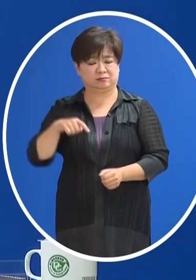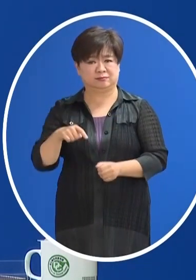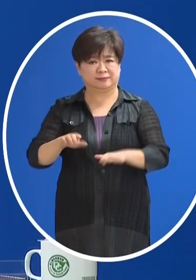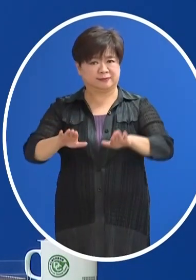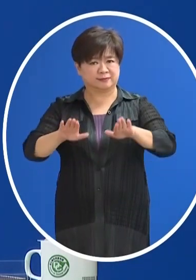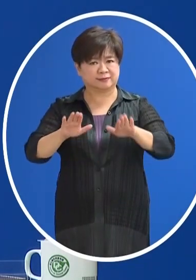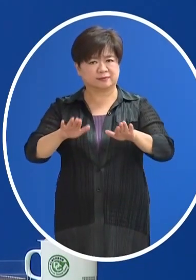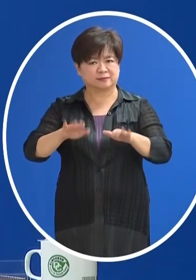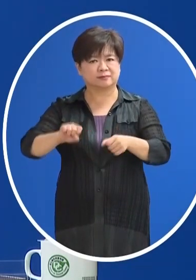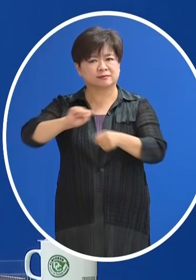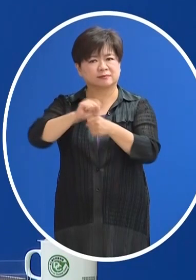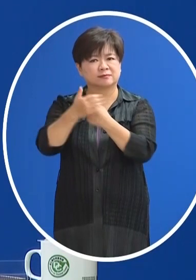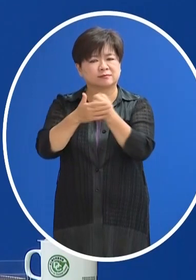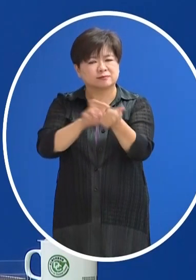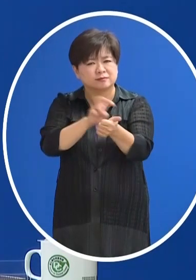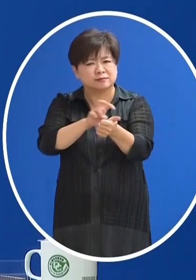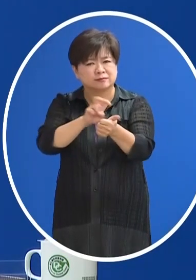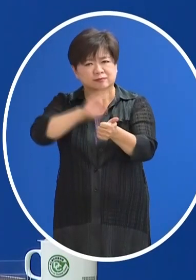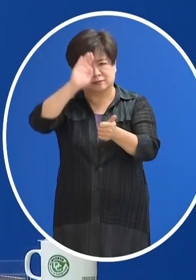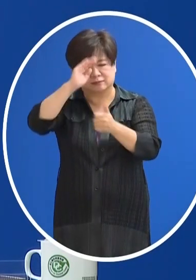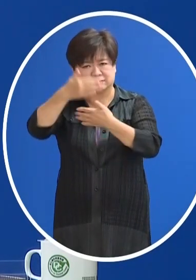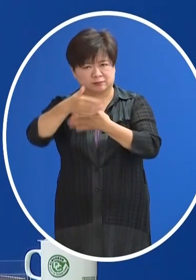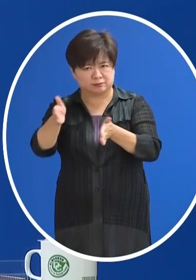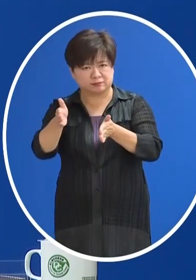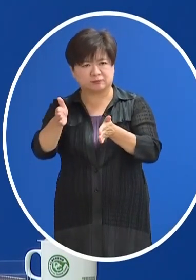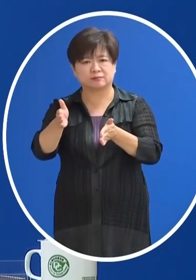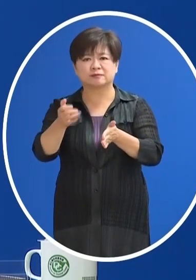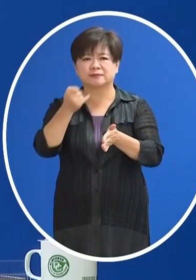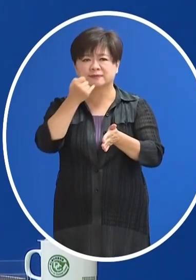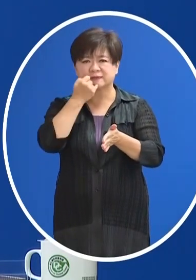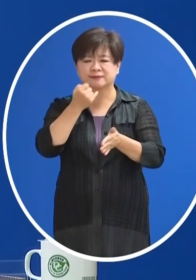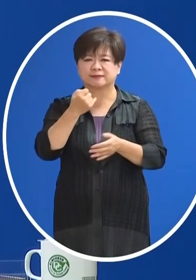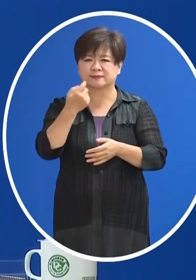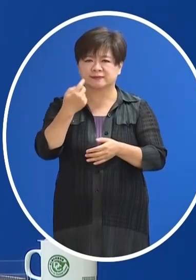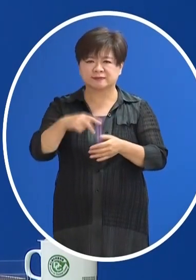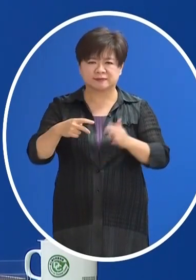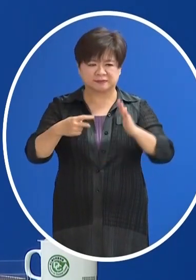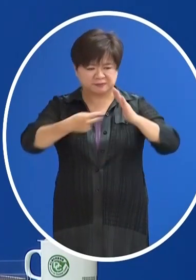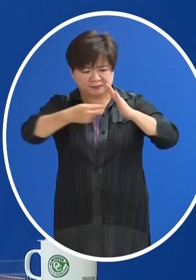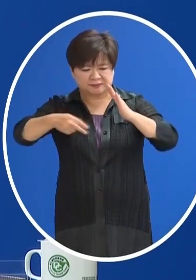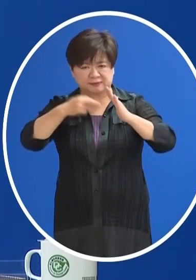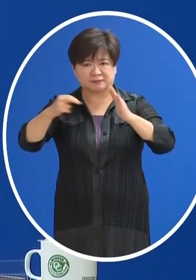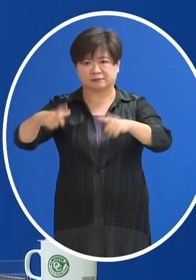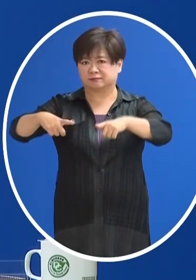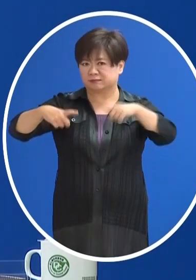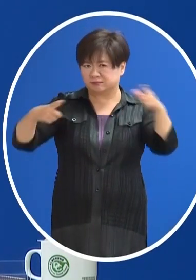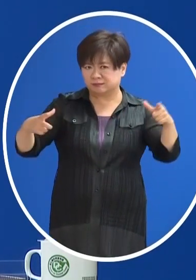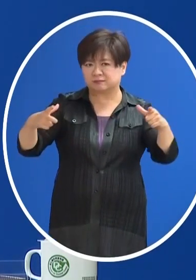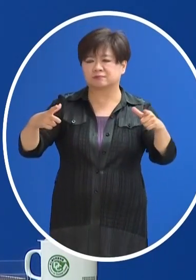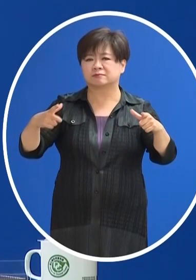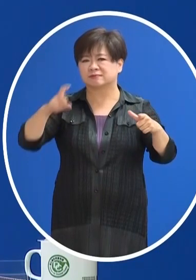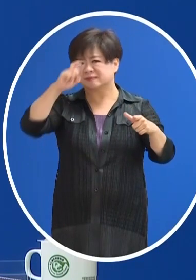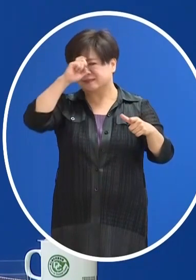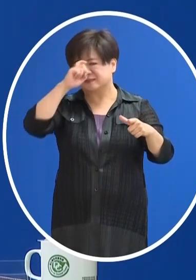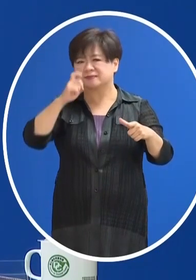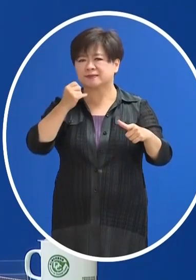现有的这个加护病房呢，能够呢分批的做一些改装，来扩大收治这